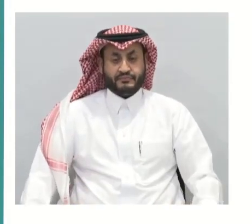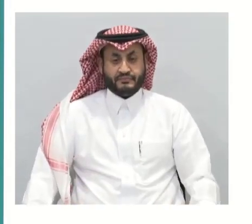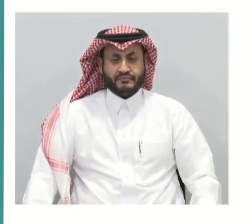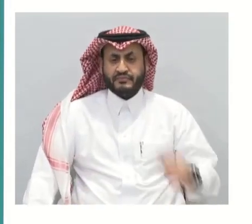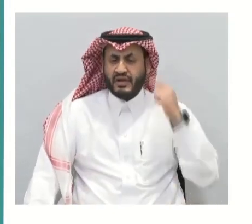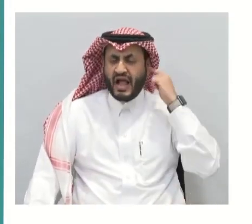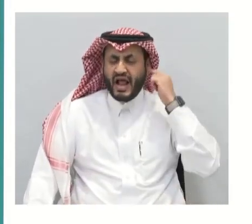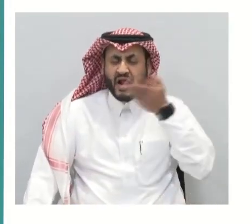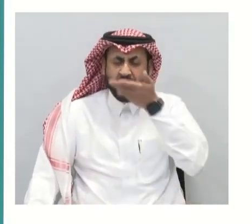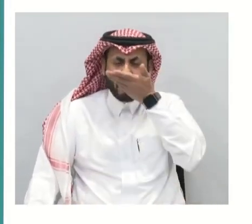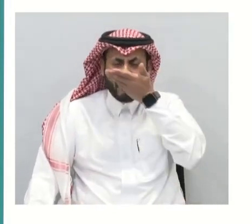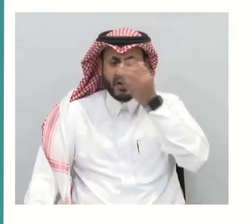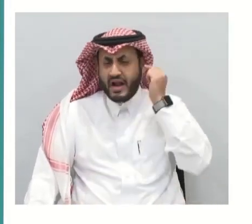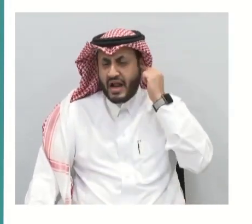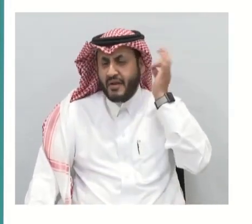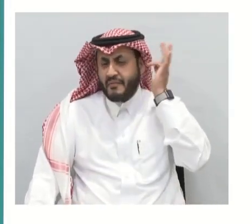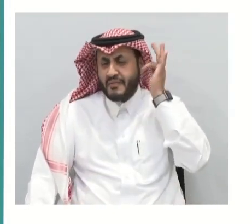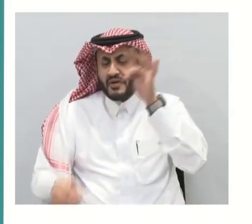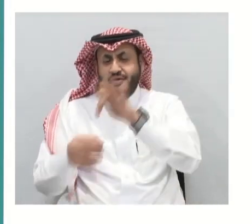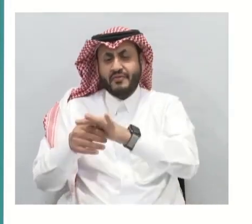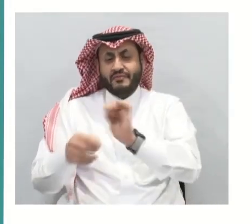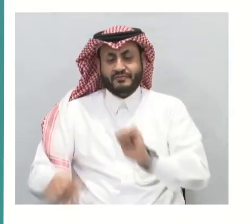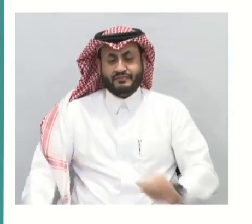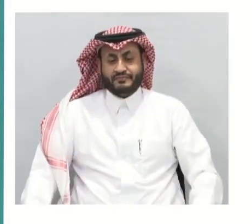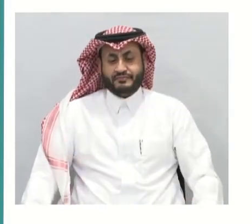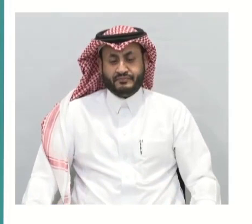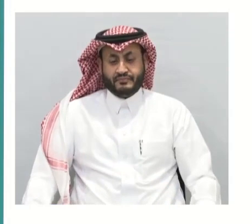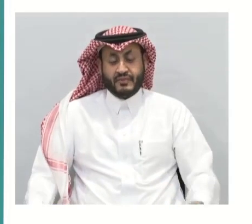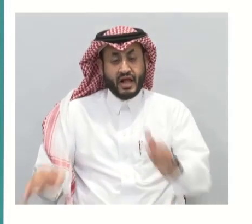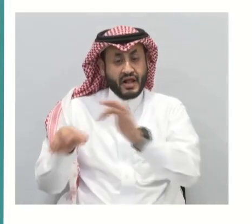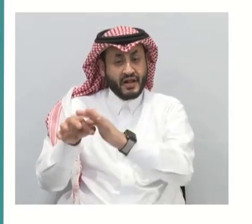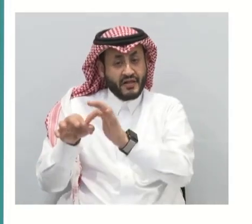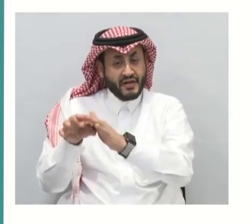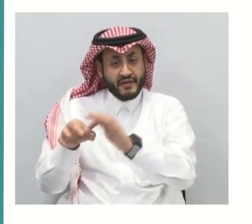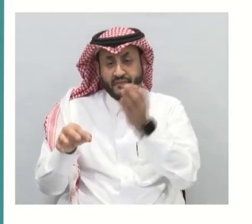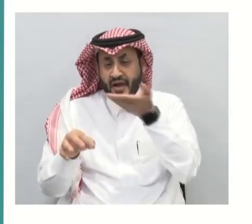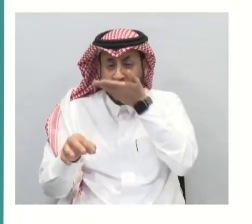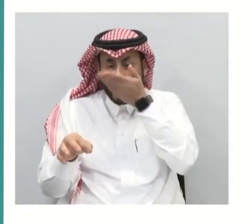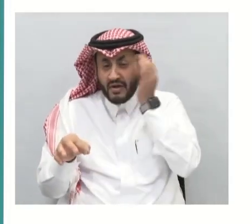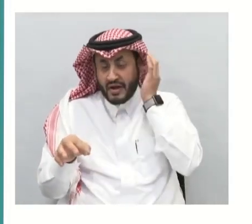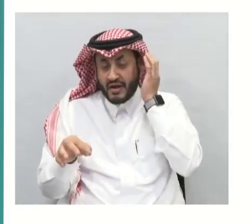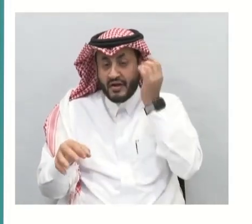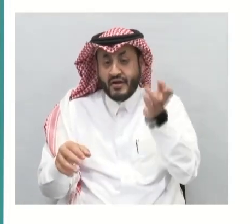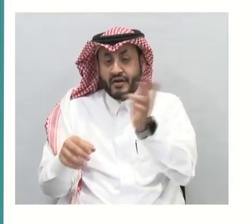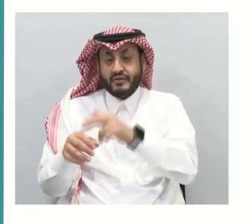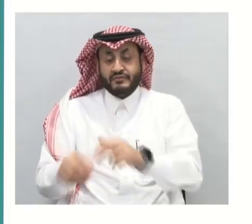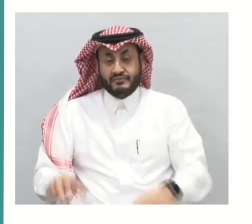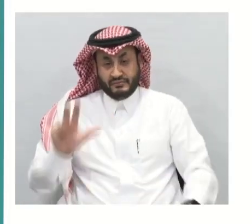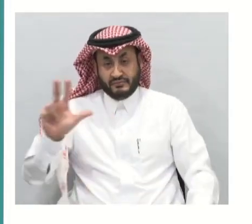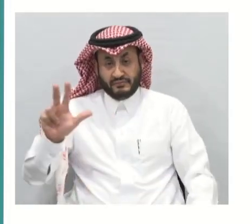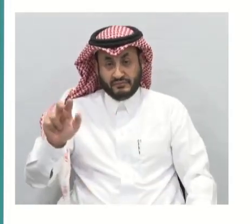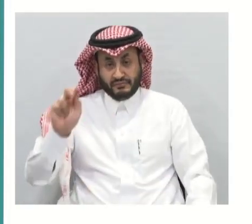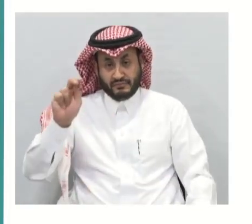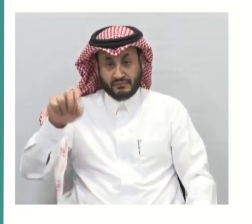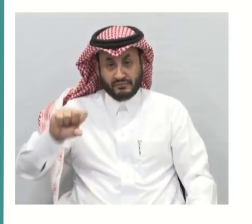السائل الموجود اين في اجزاء الاذن الداخليه من هي الاذن الداخليه